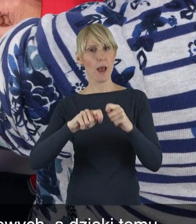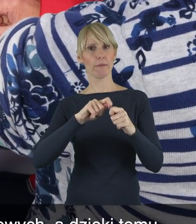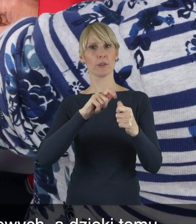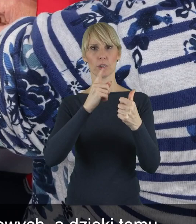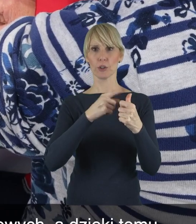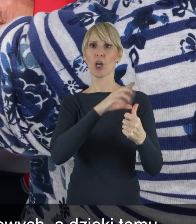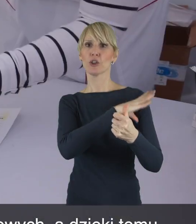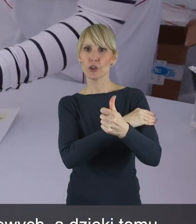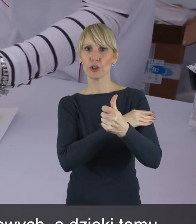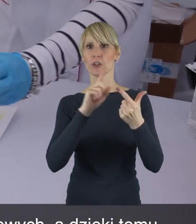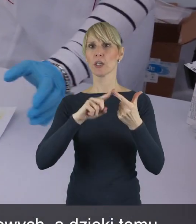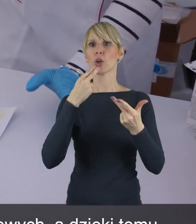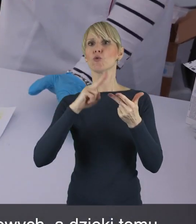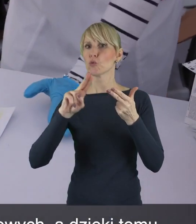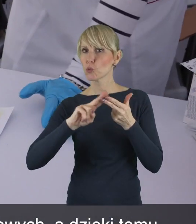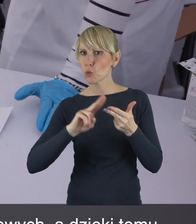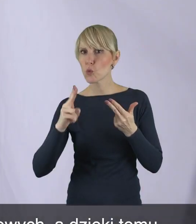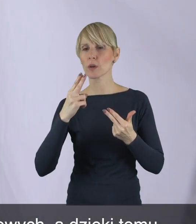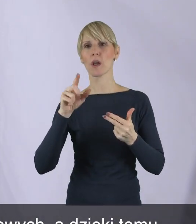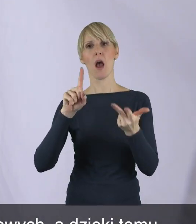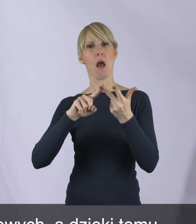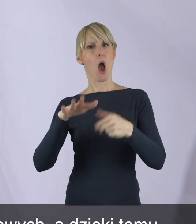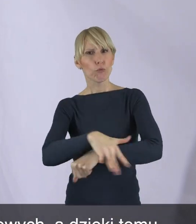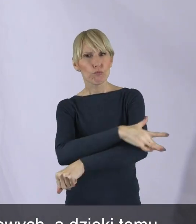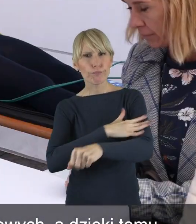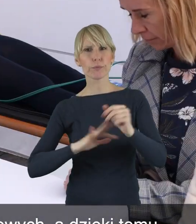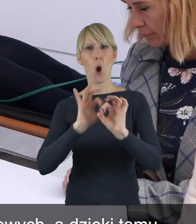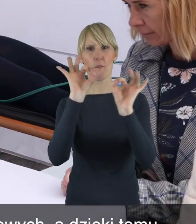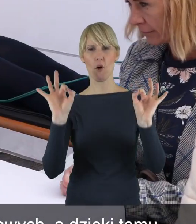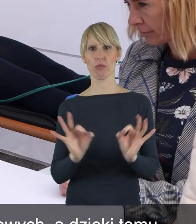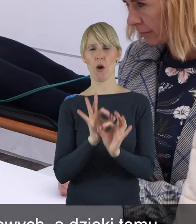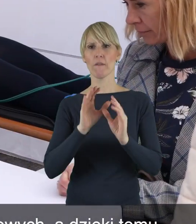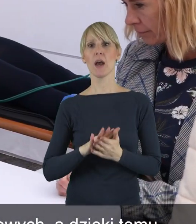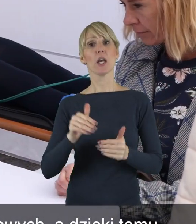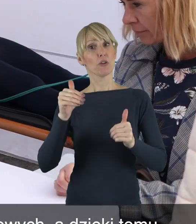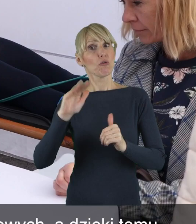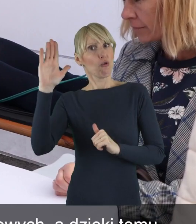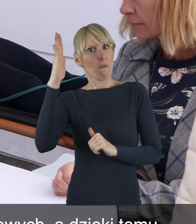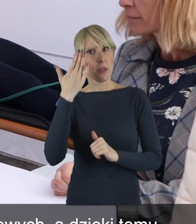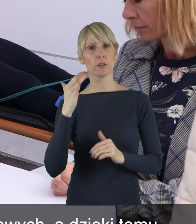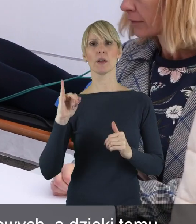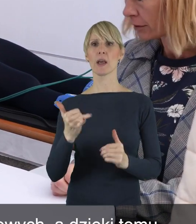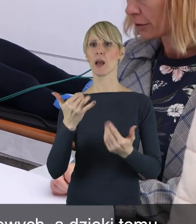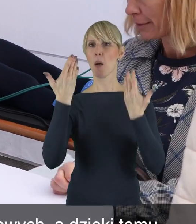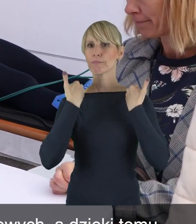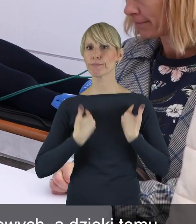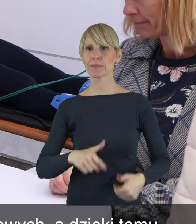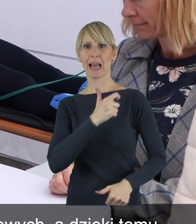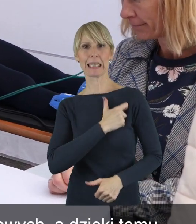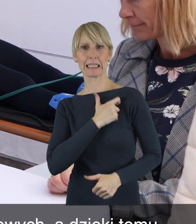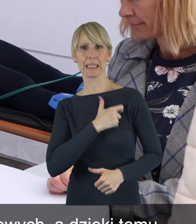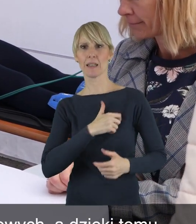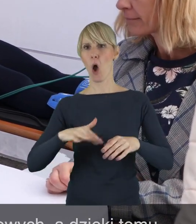jakie ma ciśnienie krwi, poziom cukru, stan tętnic obwodowych, a dzięki temu dowiedzieć się, jaka jest kondycja jego serca